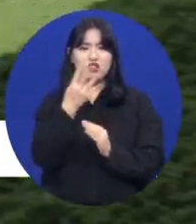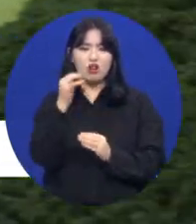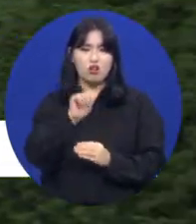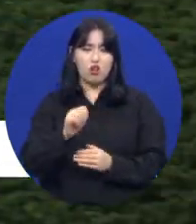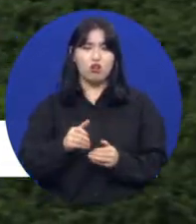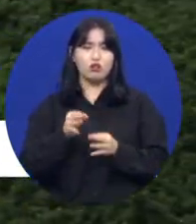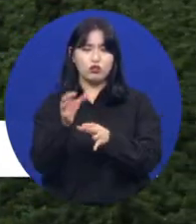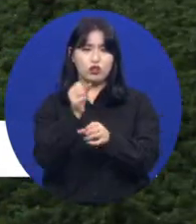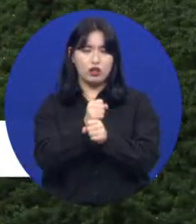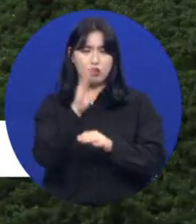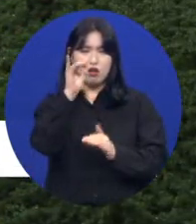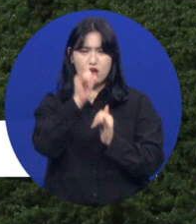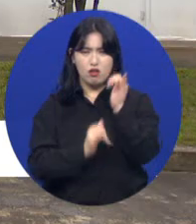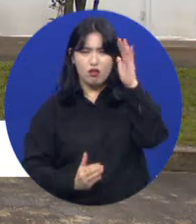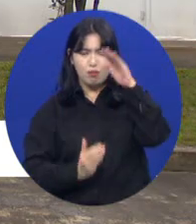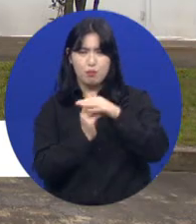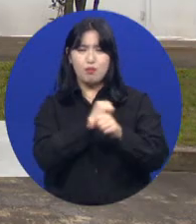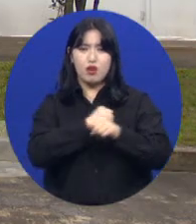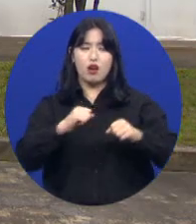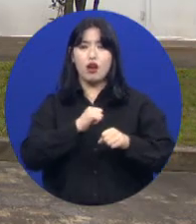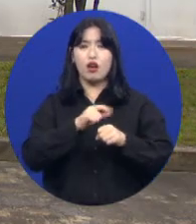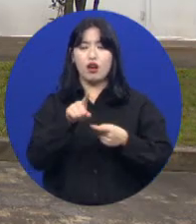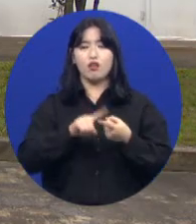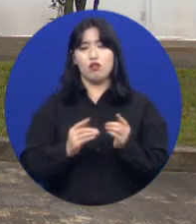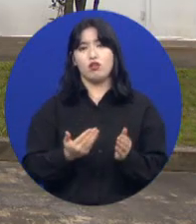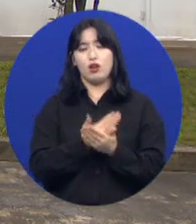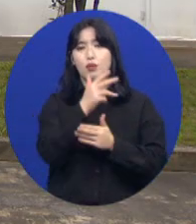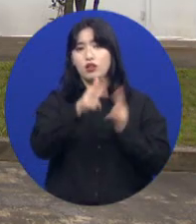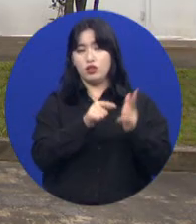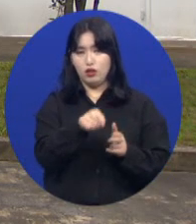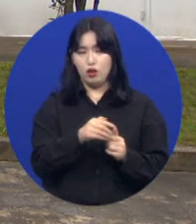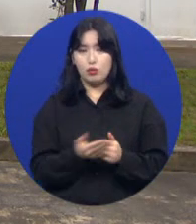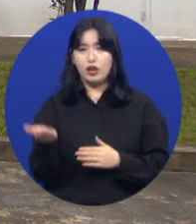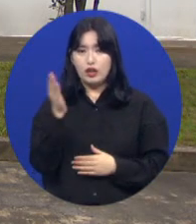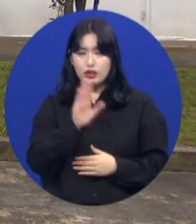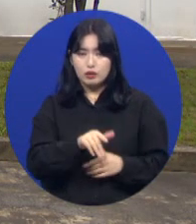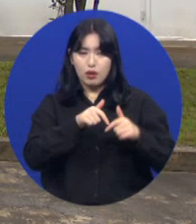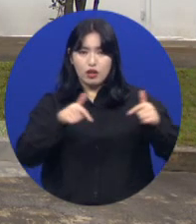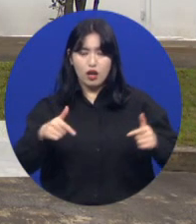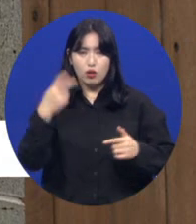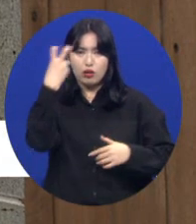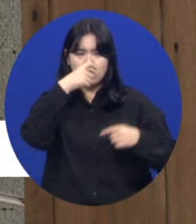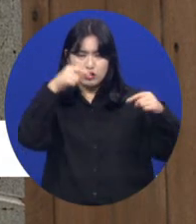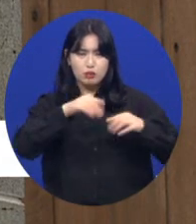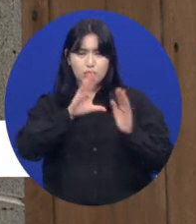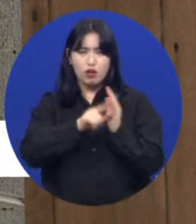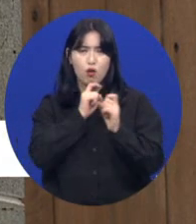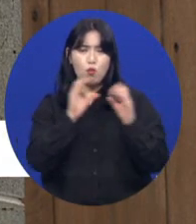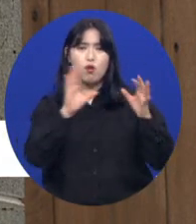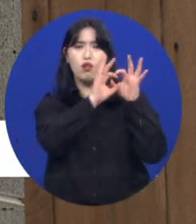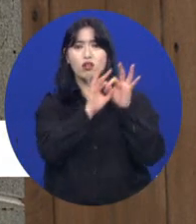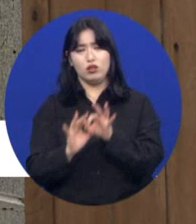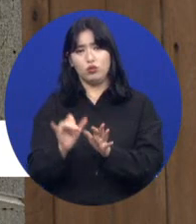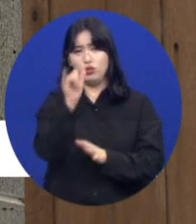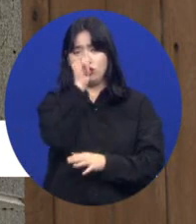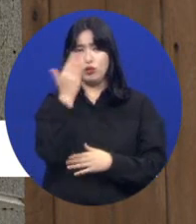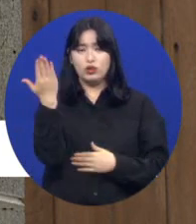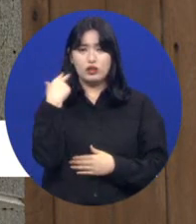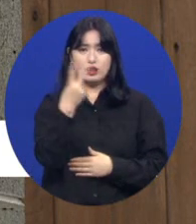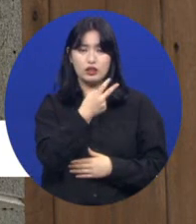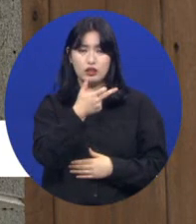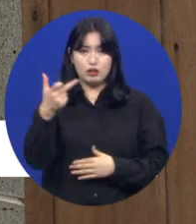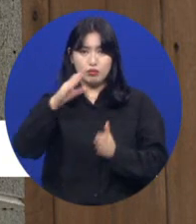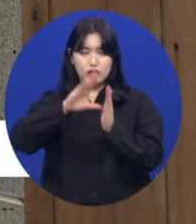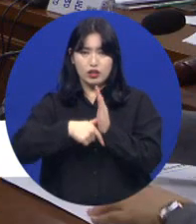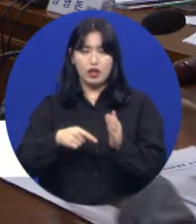투입되는 제주 역대 최대 규모 개발 사업입니다. 하지만 각종 심의에서 논란이 잇따랐고 지난